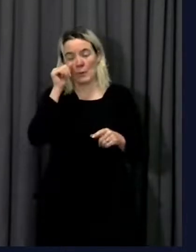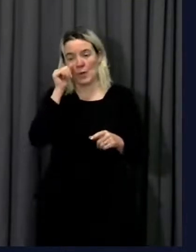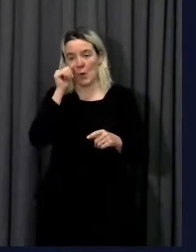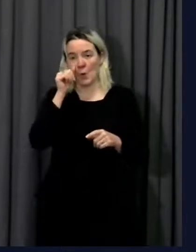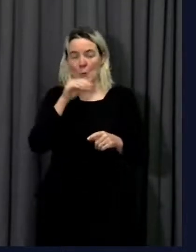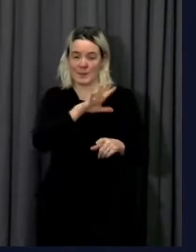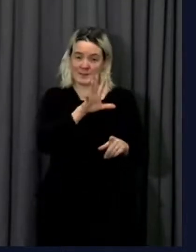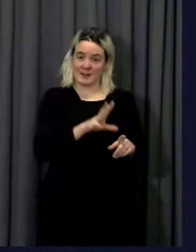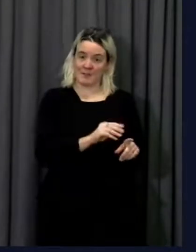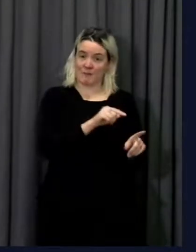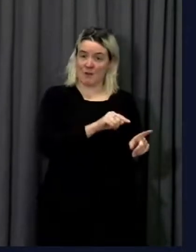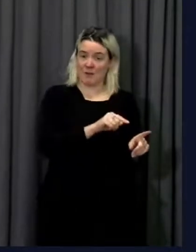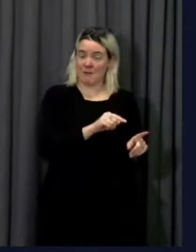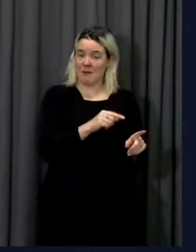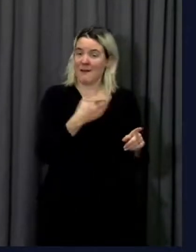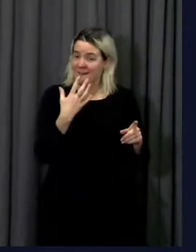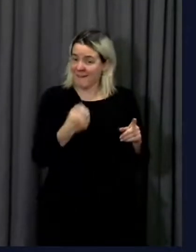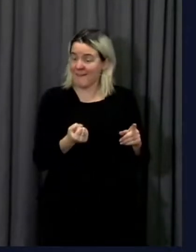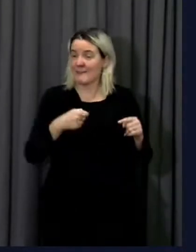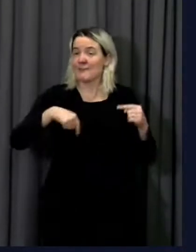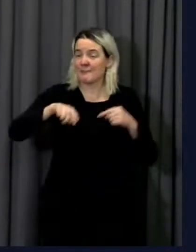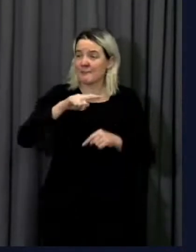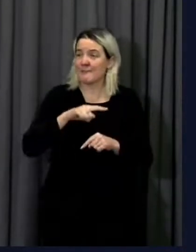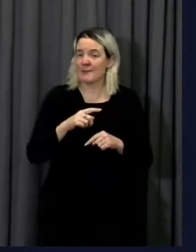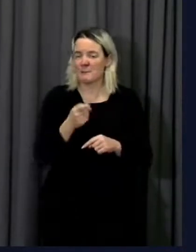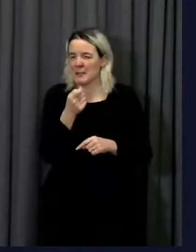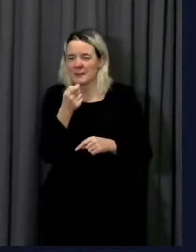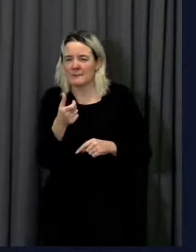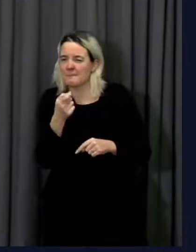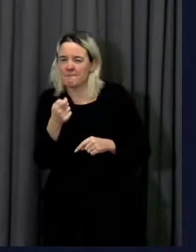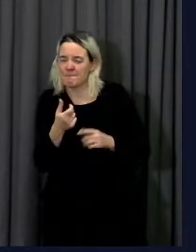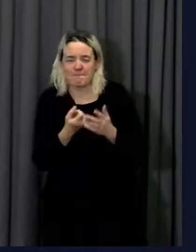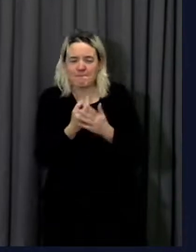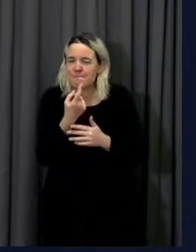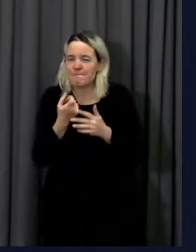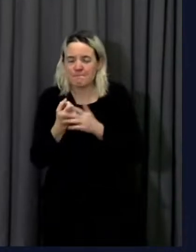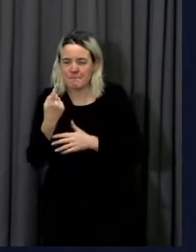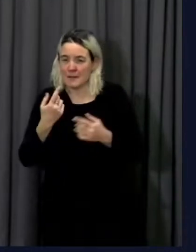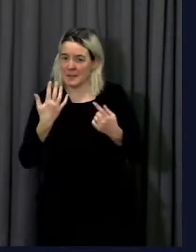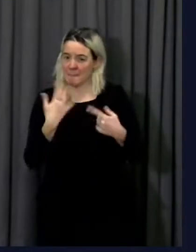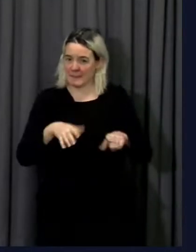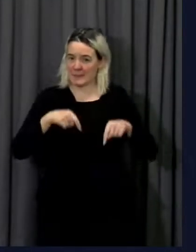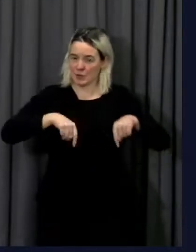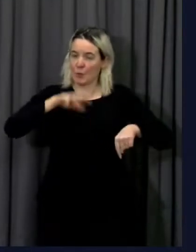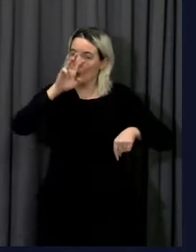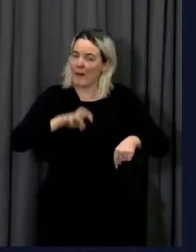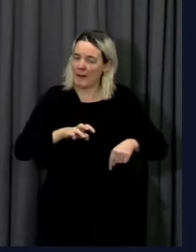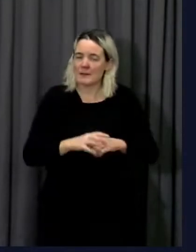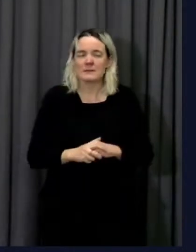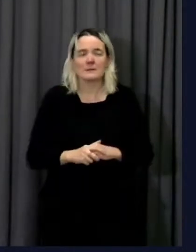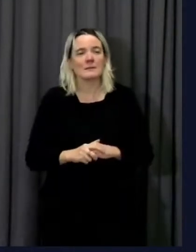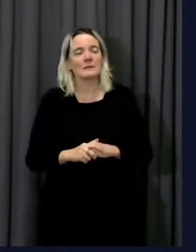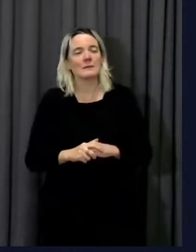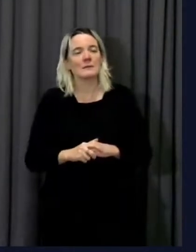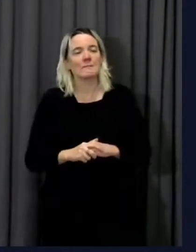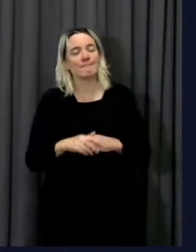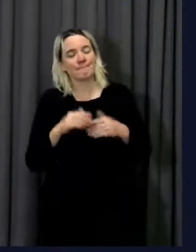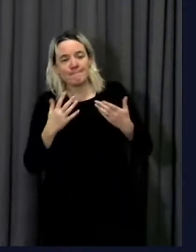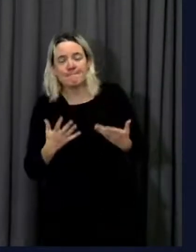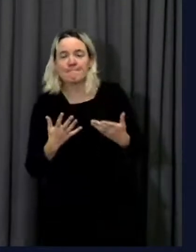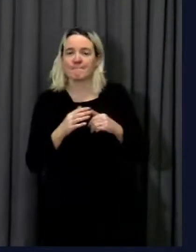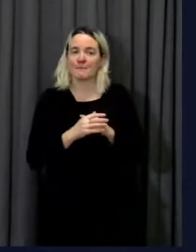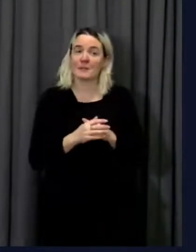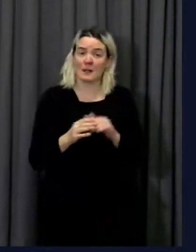hefyd yn bresennol, ond dim ond o'chydig iawn o achosion sydd gyda ni yma yng Nghymru. Wrth gwrs,